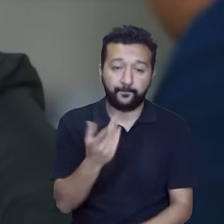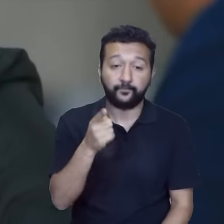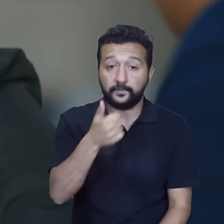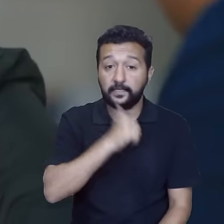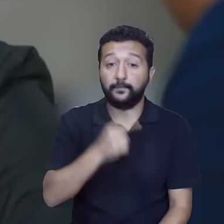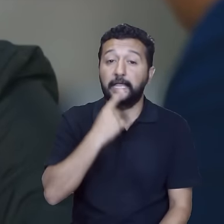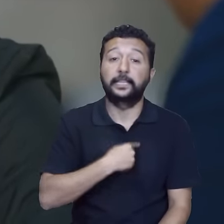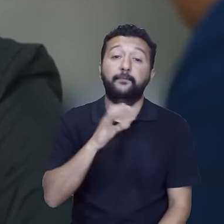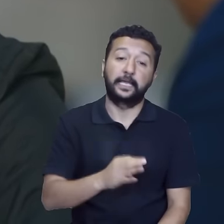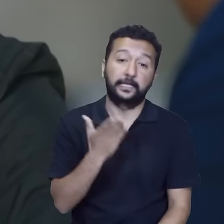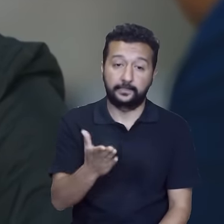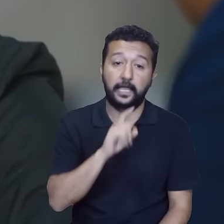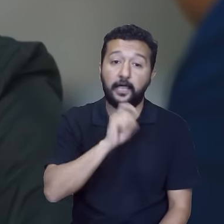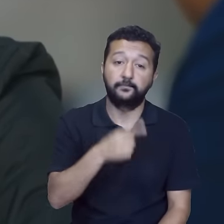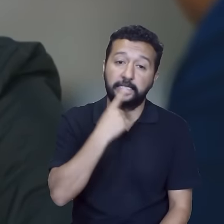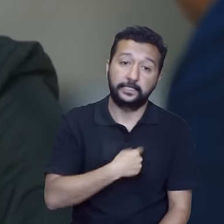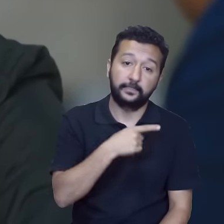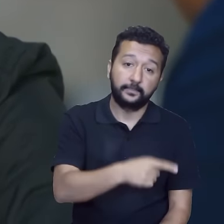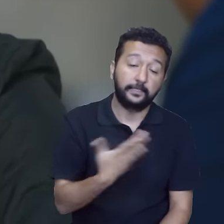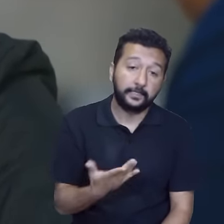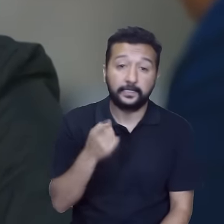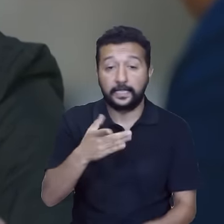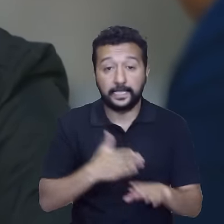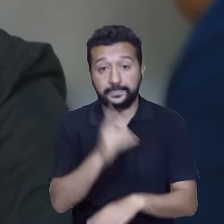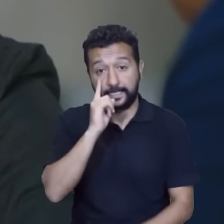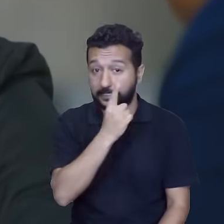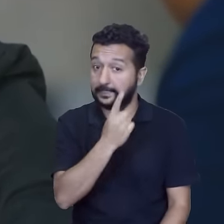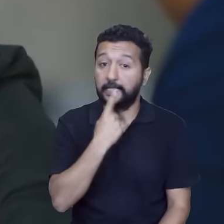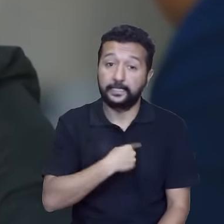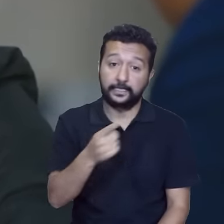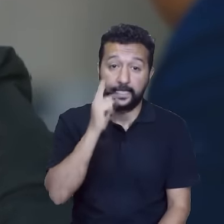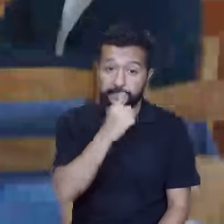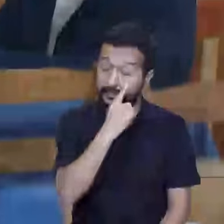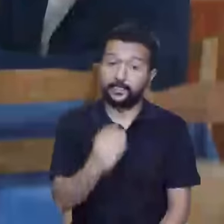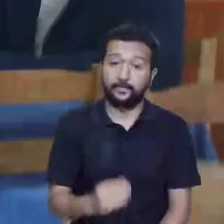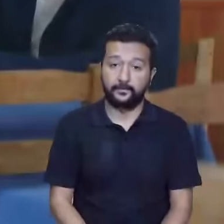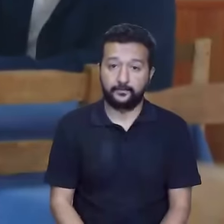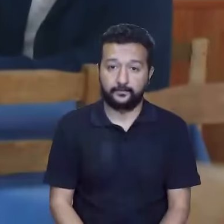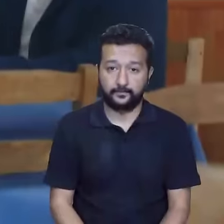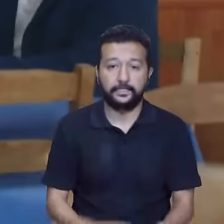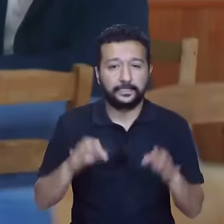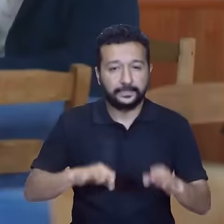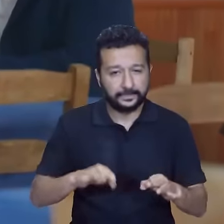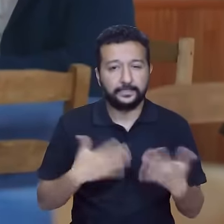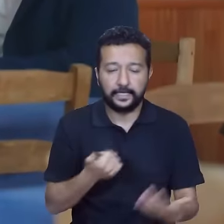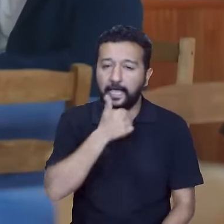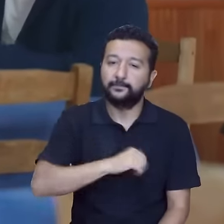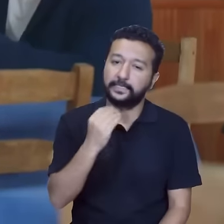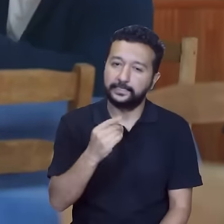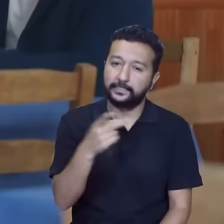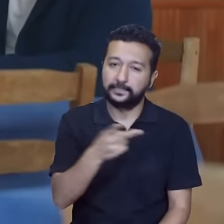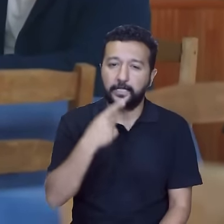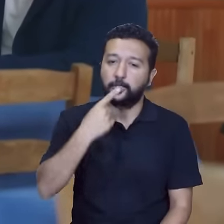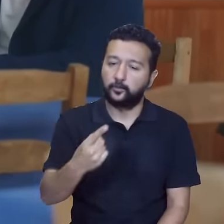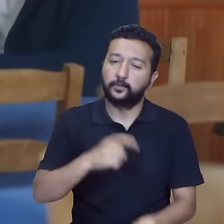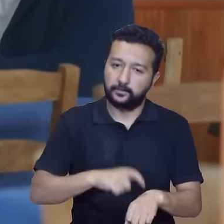ama abi de deme yani artık yani. Amca da ne bileyim hani aslında enişte de yani. Enişte daha iyi. Şimdilik abi iyidir.